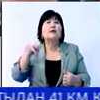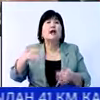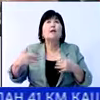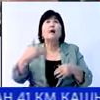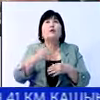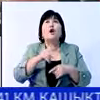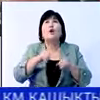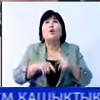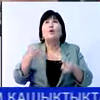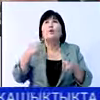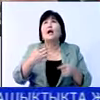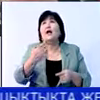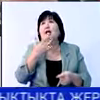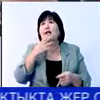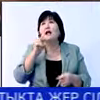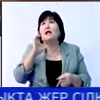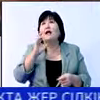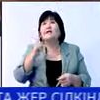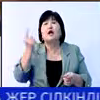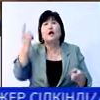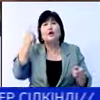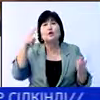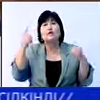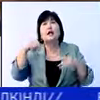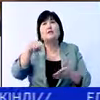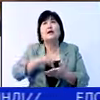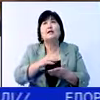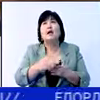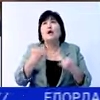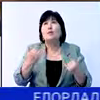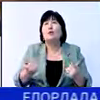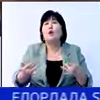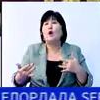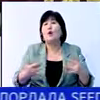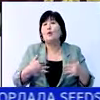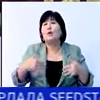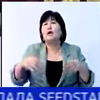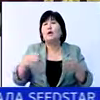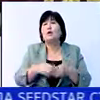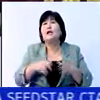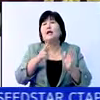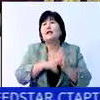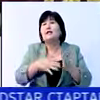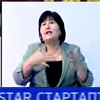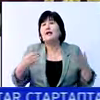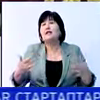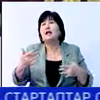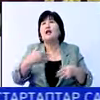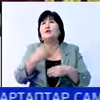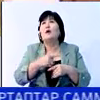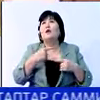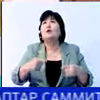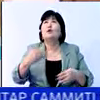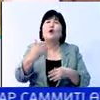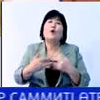отандық туындылармен бірге шетелдік классиканың үздік шығармаларын сахналап жүр. Бүгінде өнер ұжымының қоржынында 80-ден астам спектакль мен түрлі қойылым